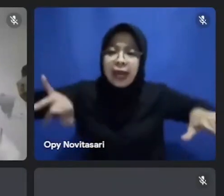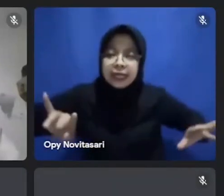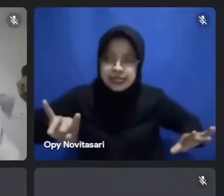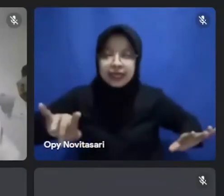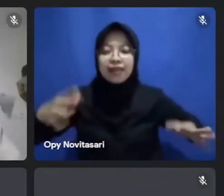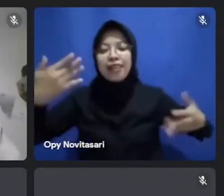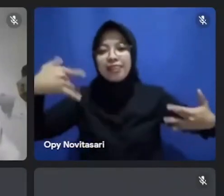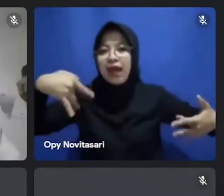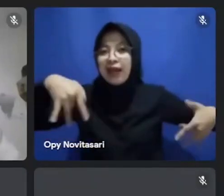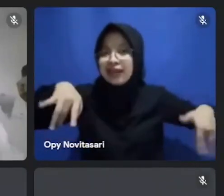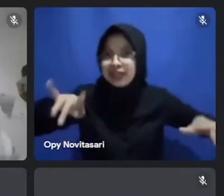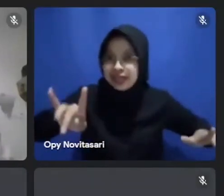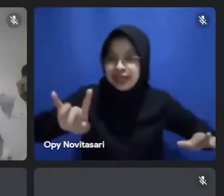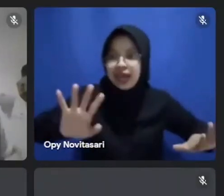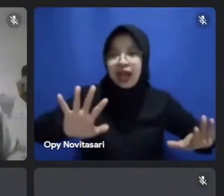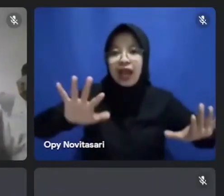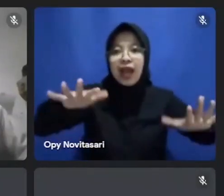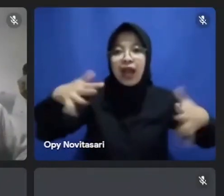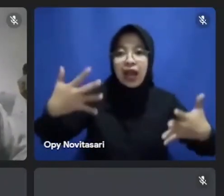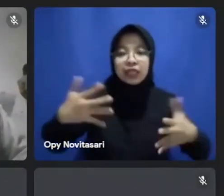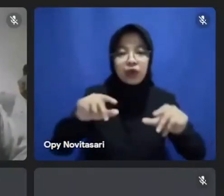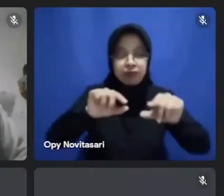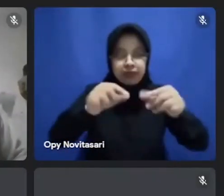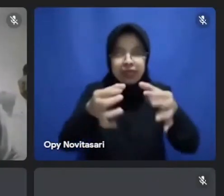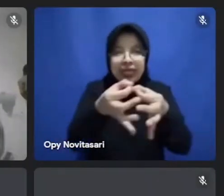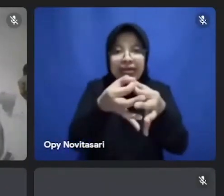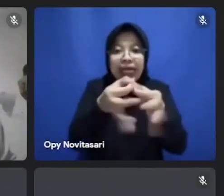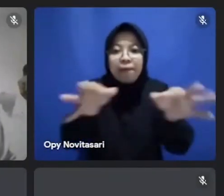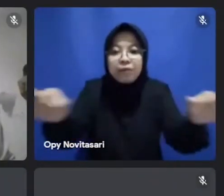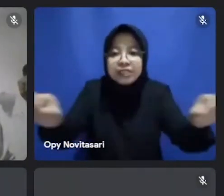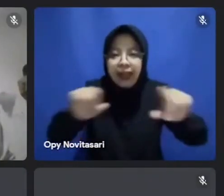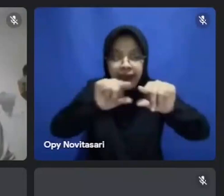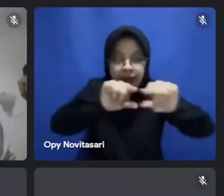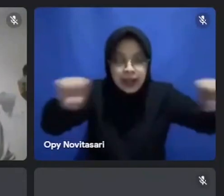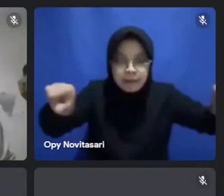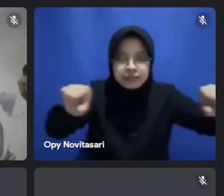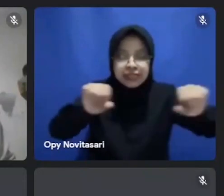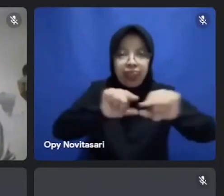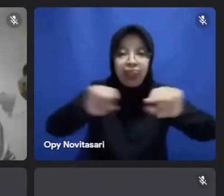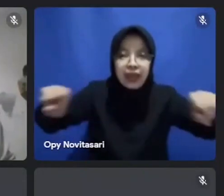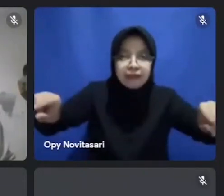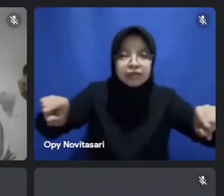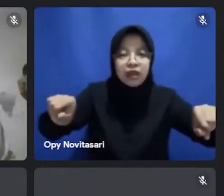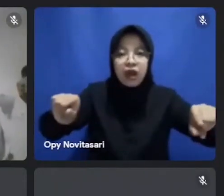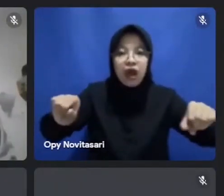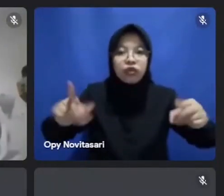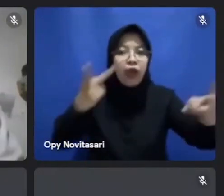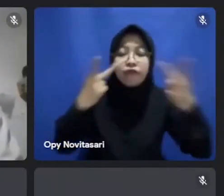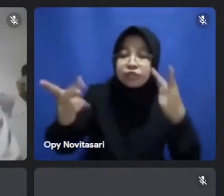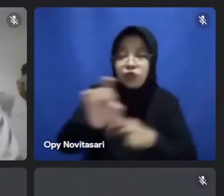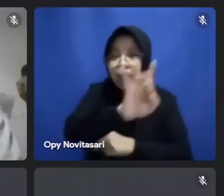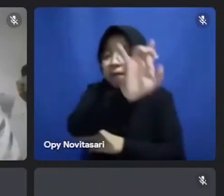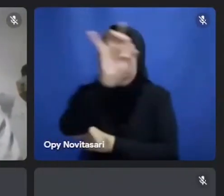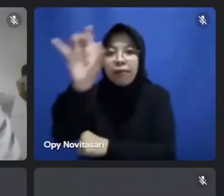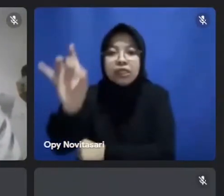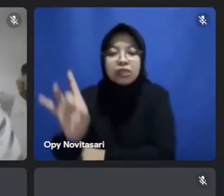tari dari caption dan dari elemen visual